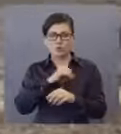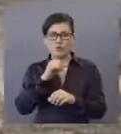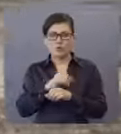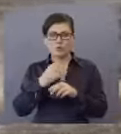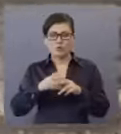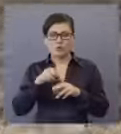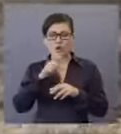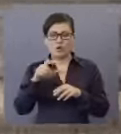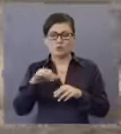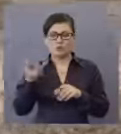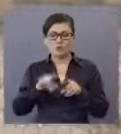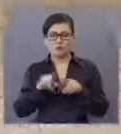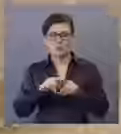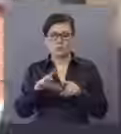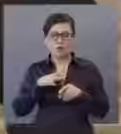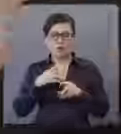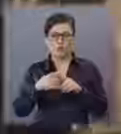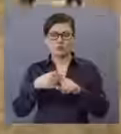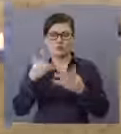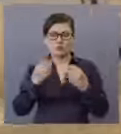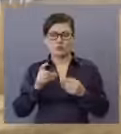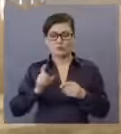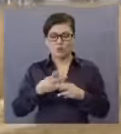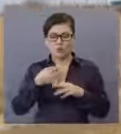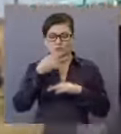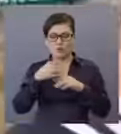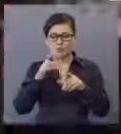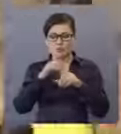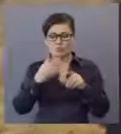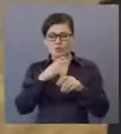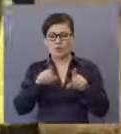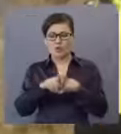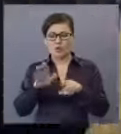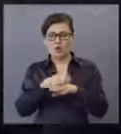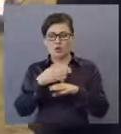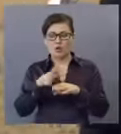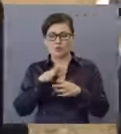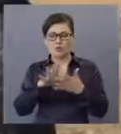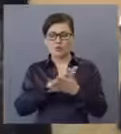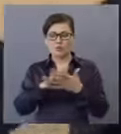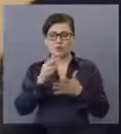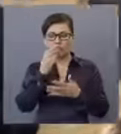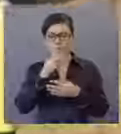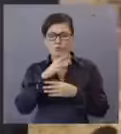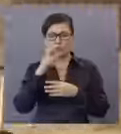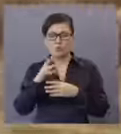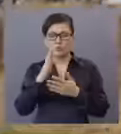қалған. Адамдар отарбаның жүруін жарты күн күткен. Жауапты мекеме осы аралықта оларды тегін тамақпен қамтыпты.